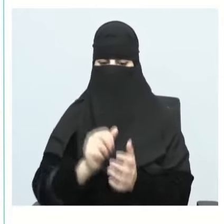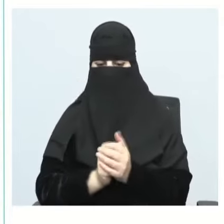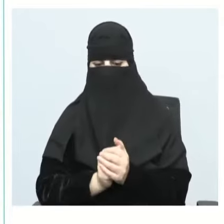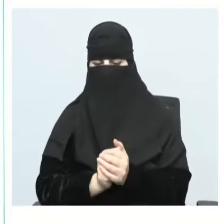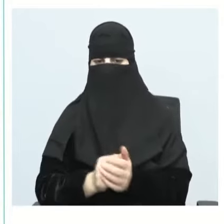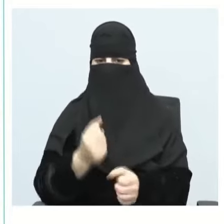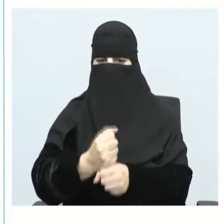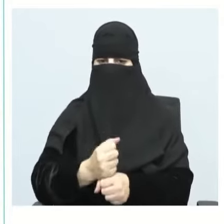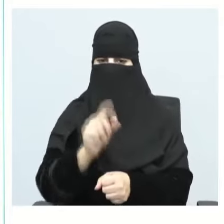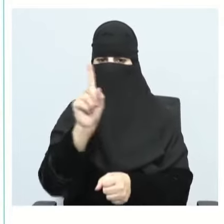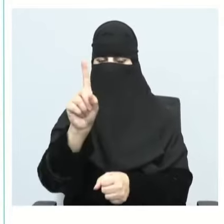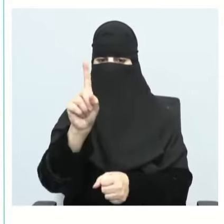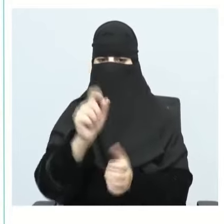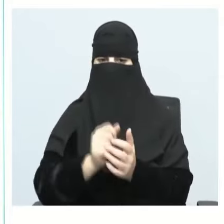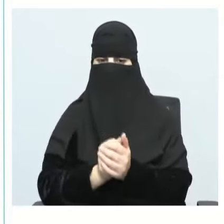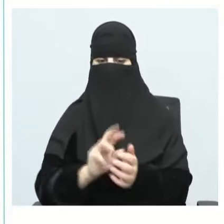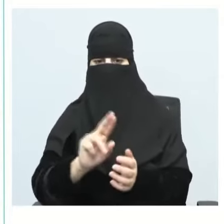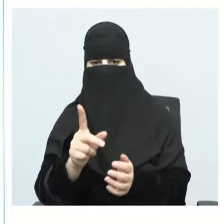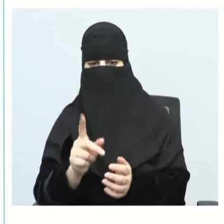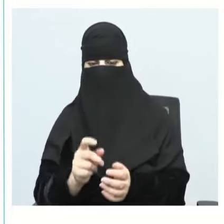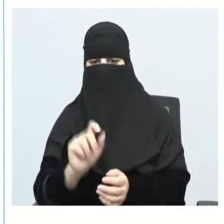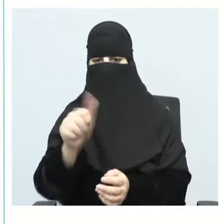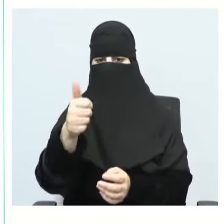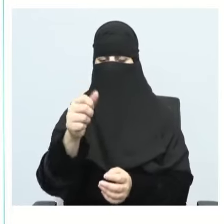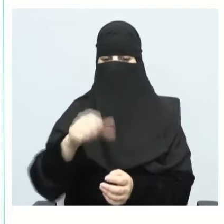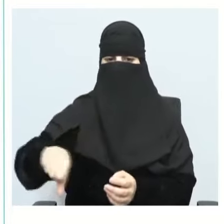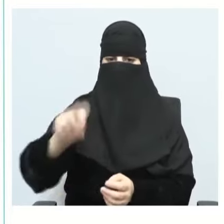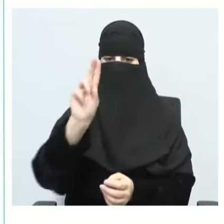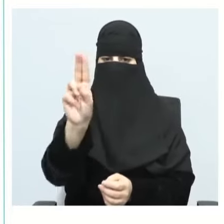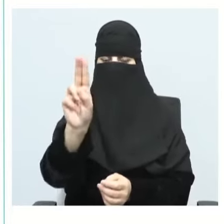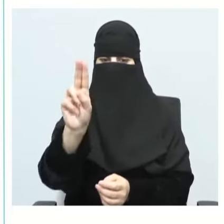تثبت الباء الحرب وغير مكان القلب